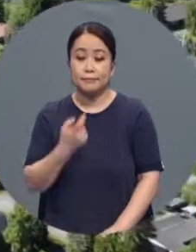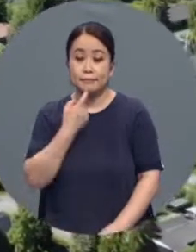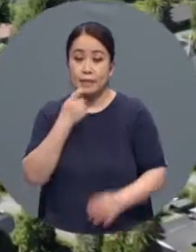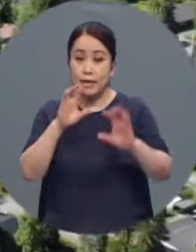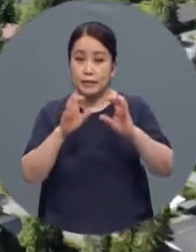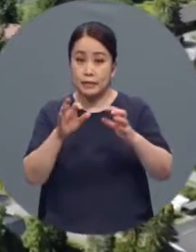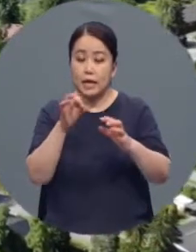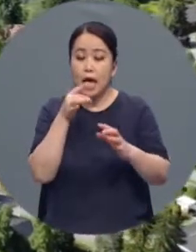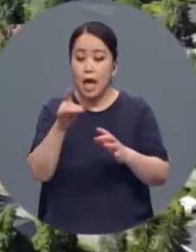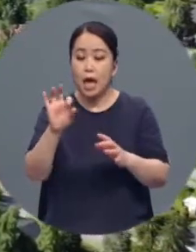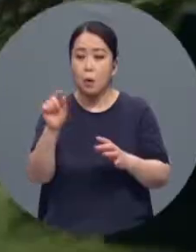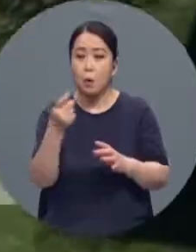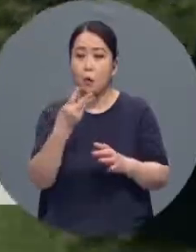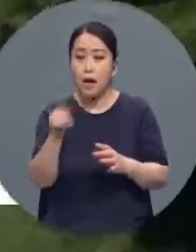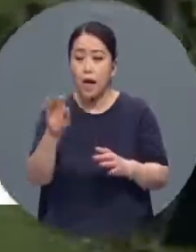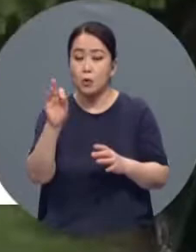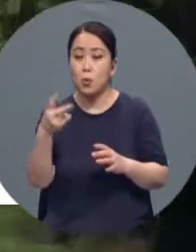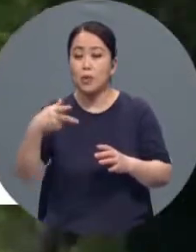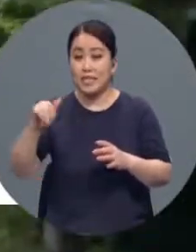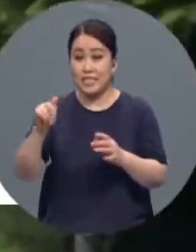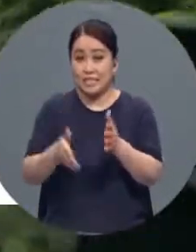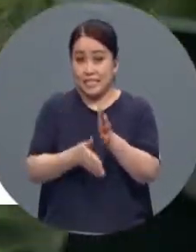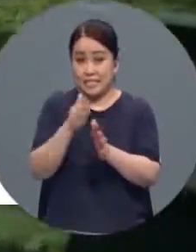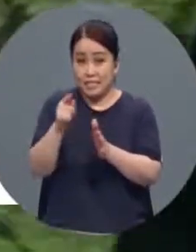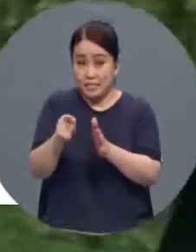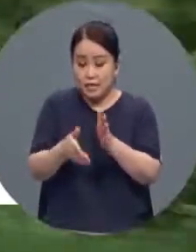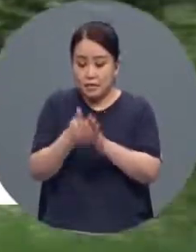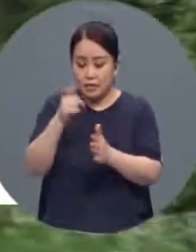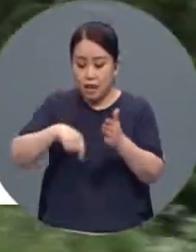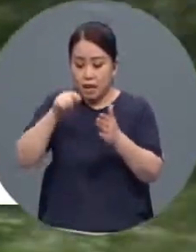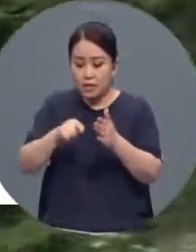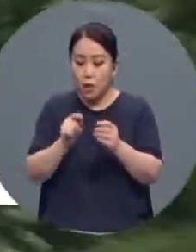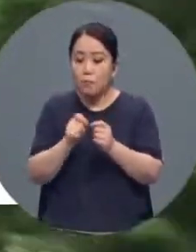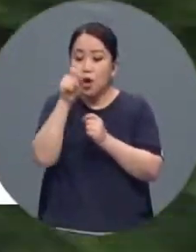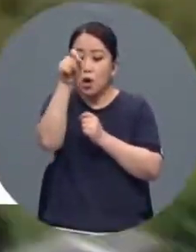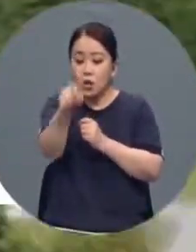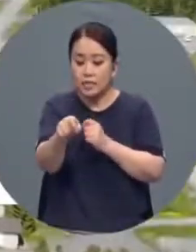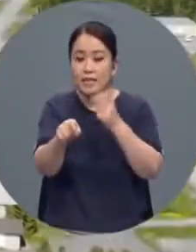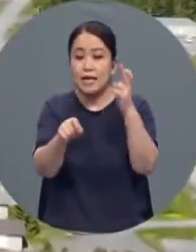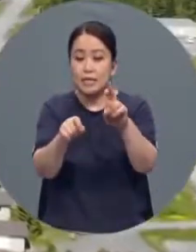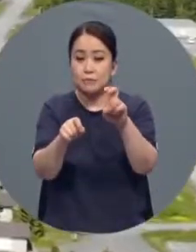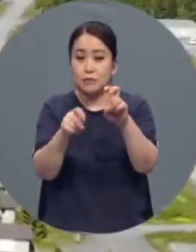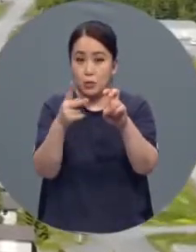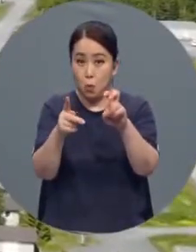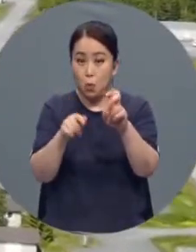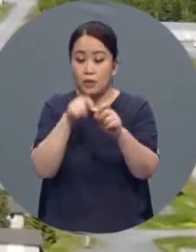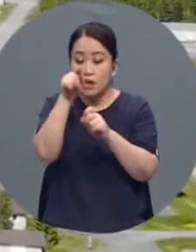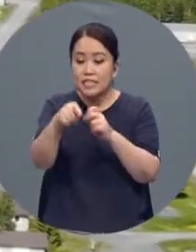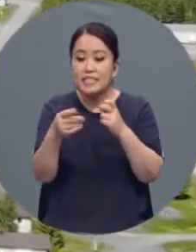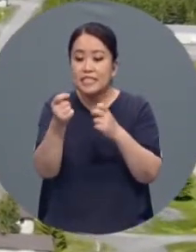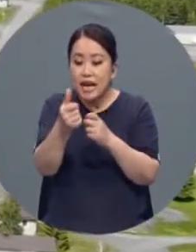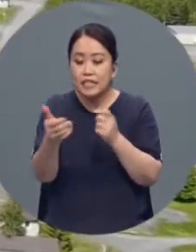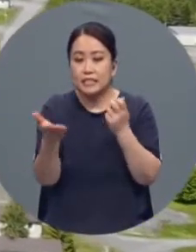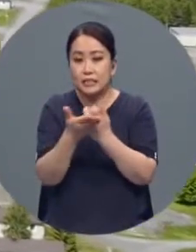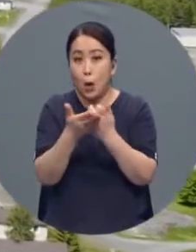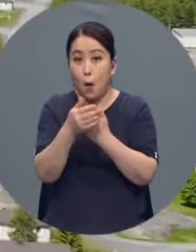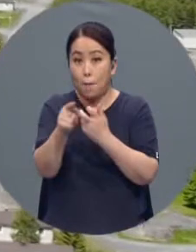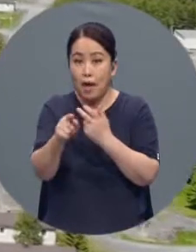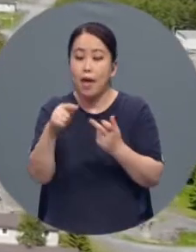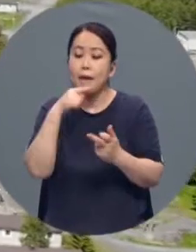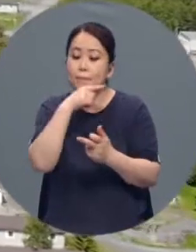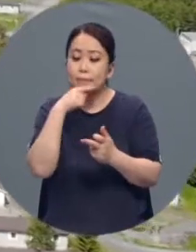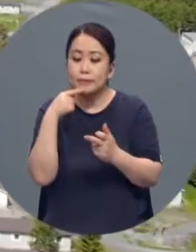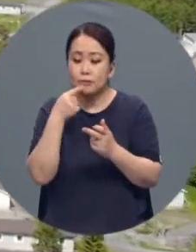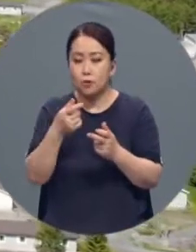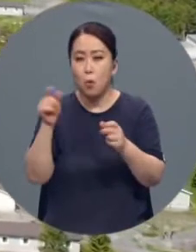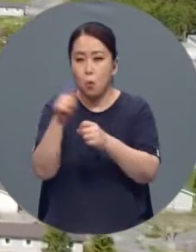핀란드 에오라요키 시입니다. 시내에서 약 20km 떨어진 작은 섬 올킬루 오토에 붉은 원전 건물이